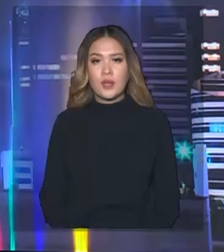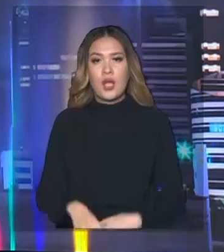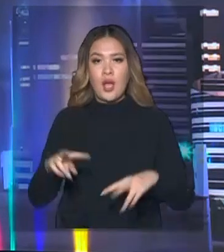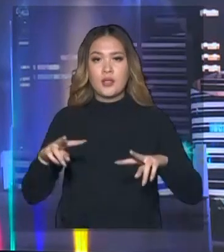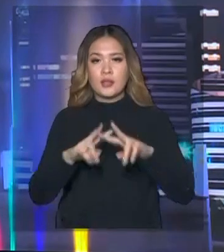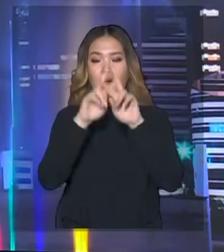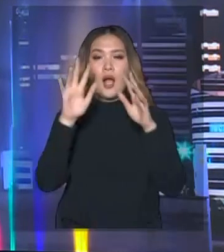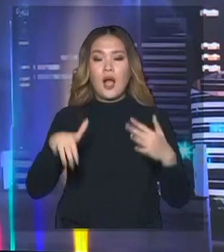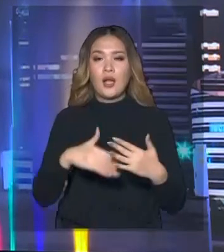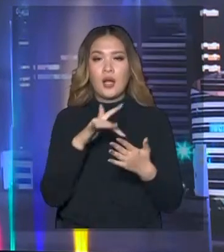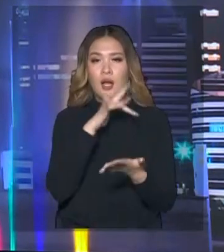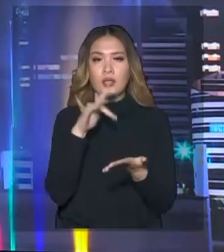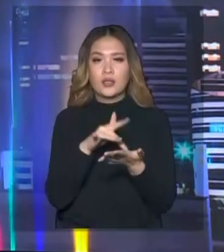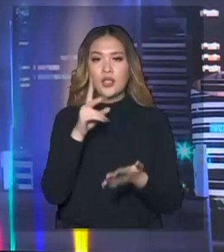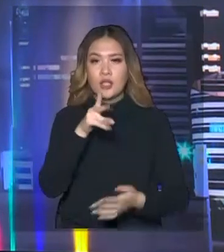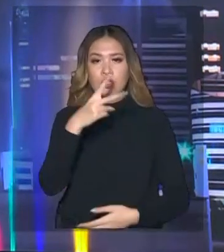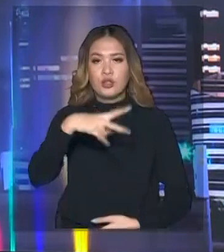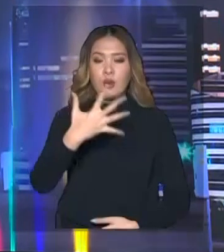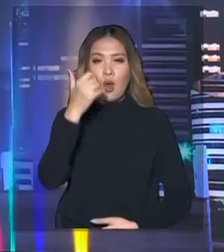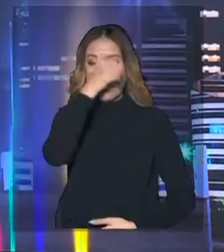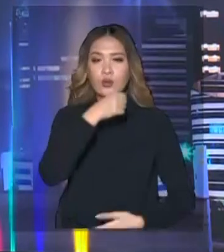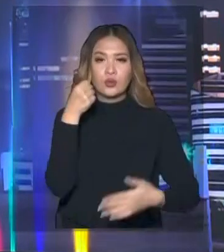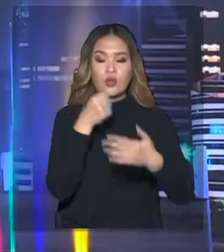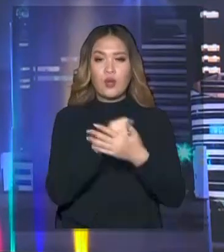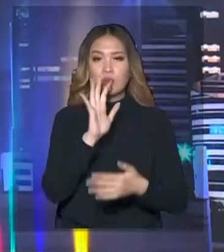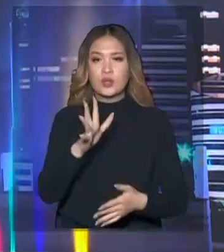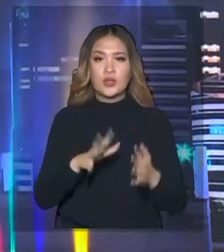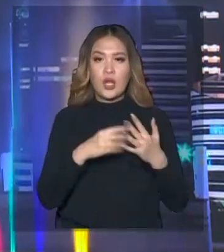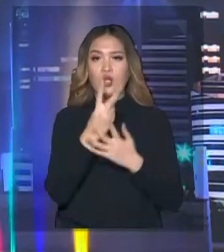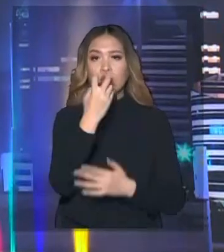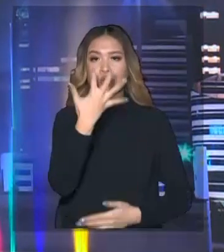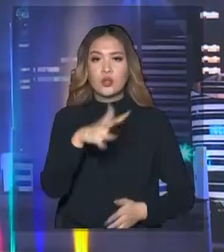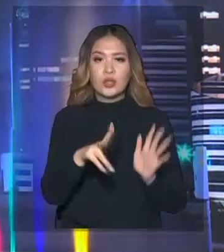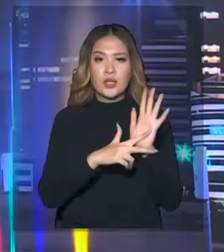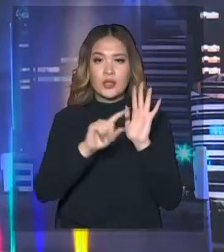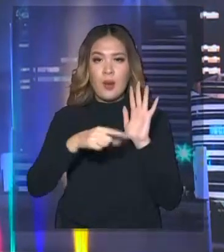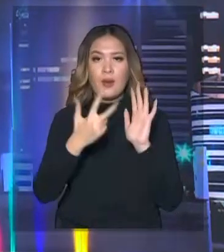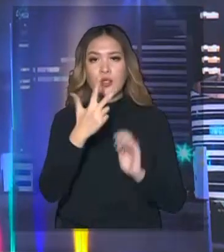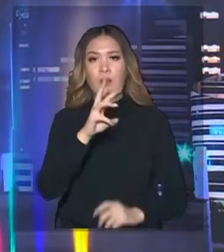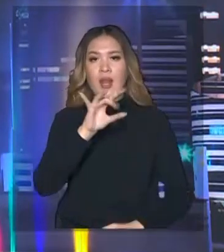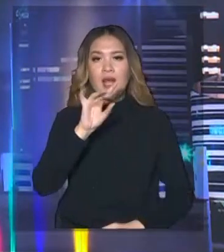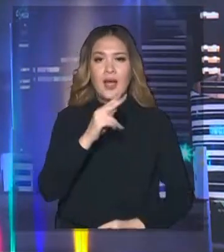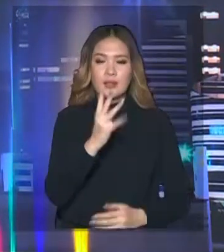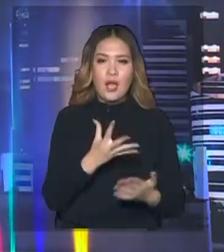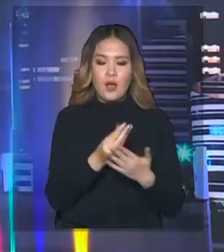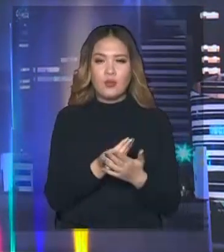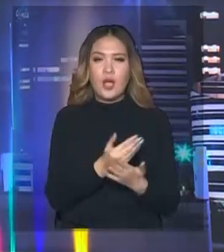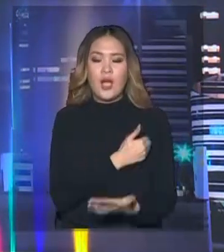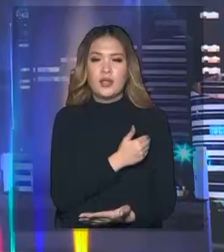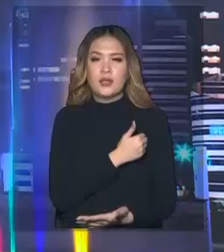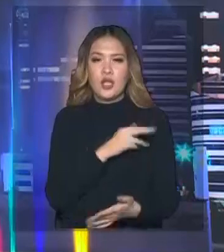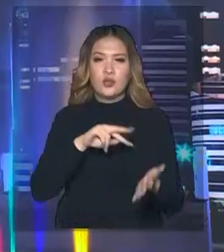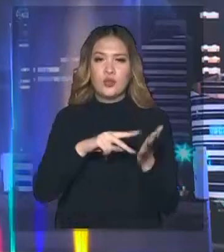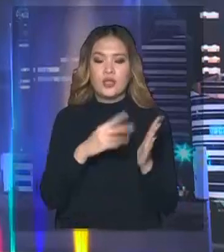Астана қаласында 2025 жылға дейін әлеуметтік салаға 258,3 миллиард теңге бөлу жоспарлануда. Бұл